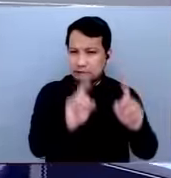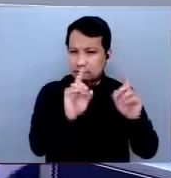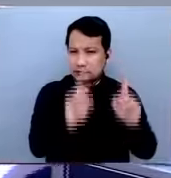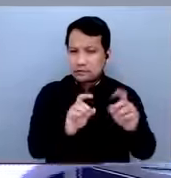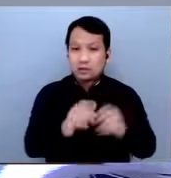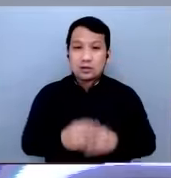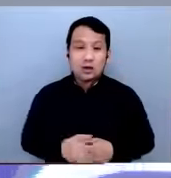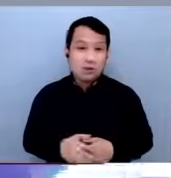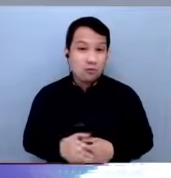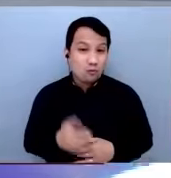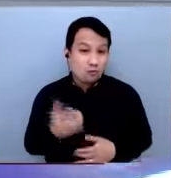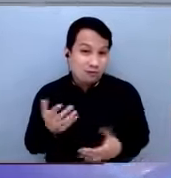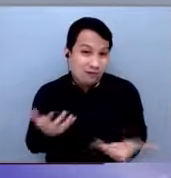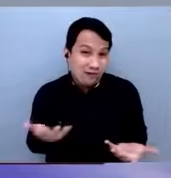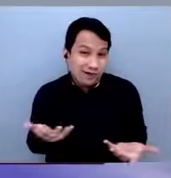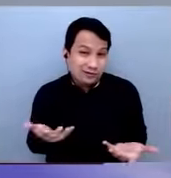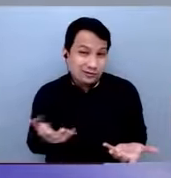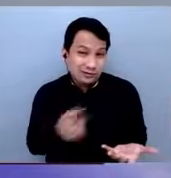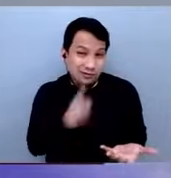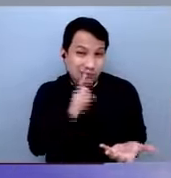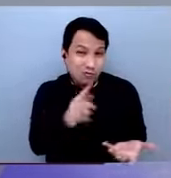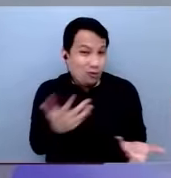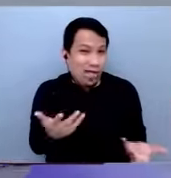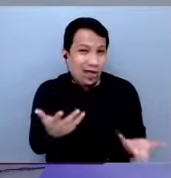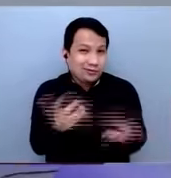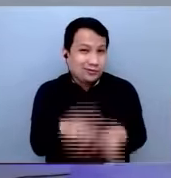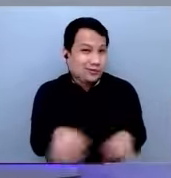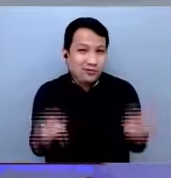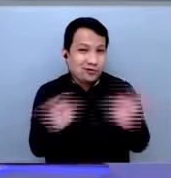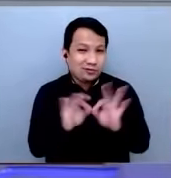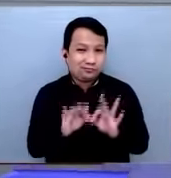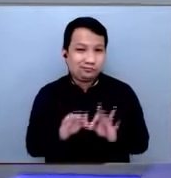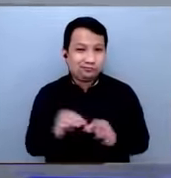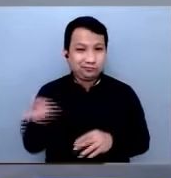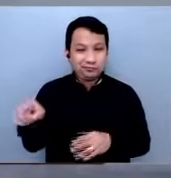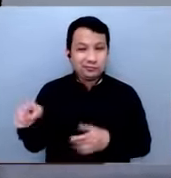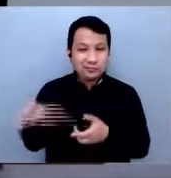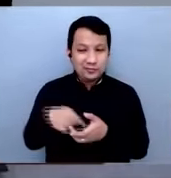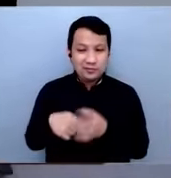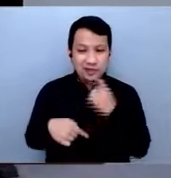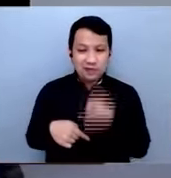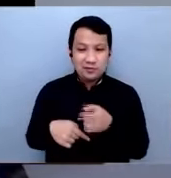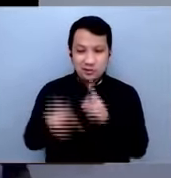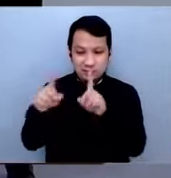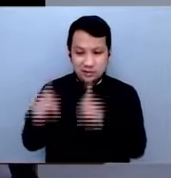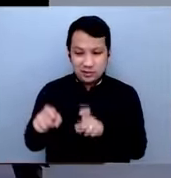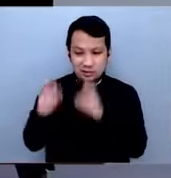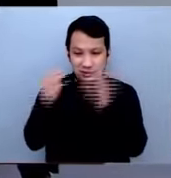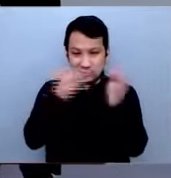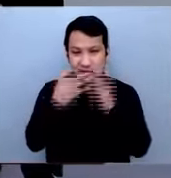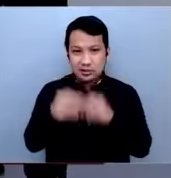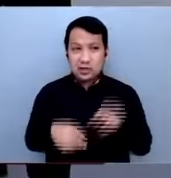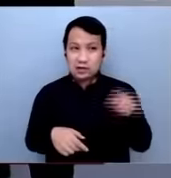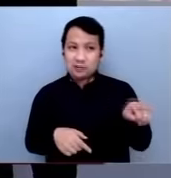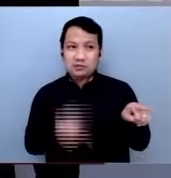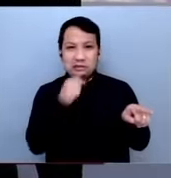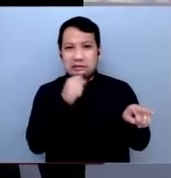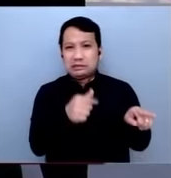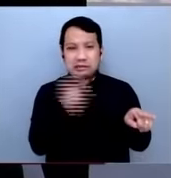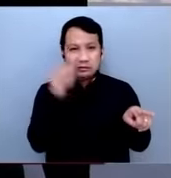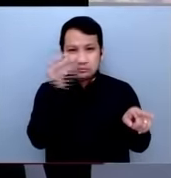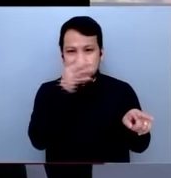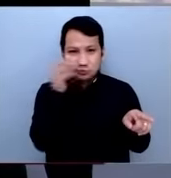totoo lang po, wala naman talaga masyado. Ang sasabihin lang ng karamihan ng mga drug test na ito ay hindi gumamit ng droga